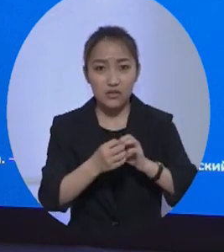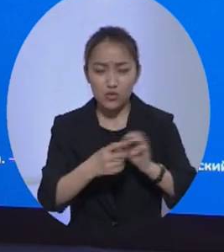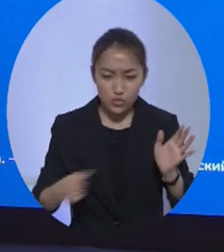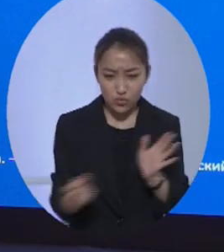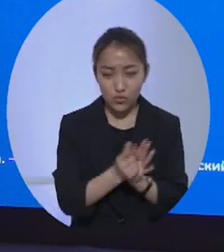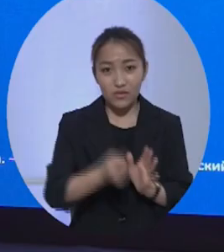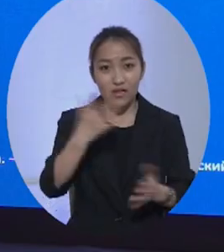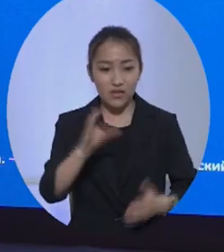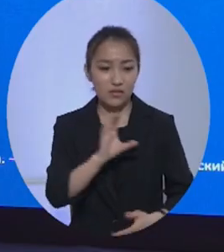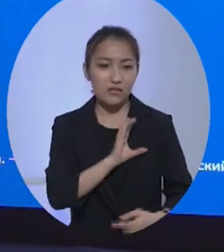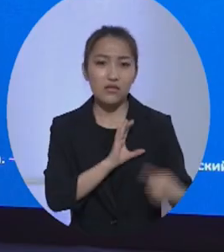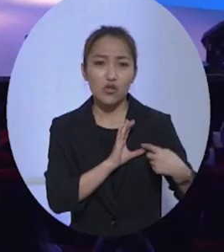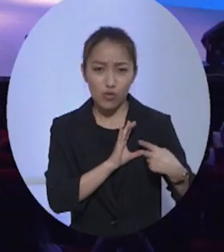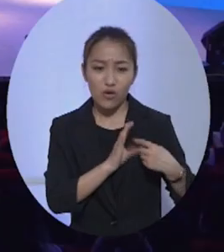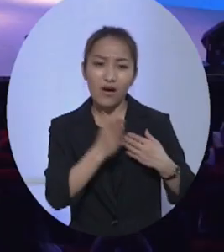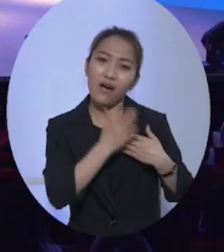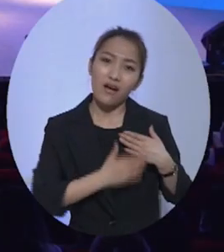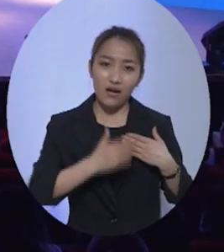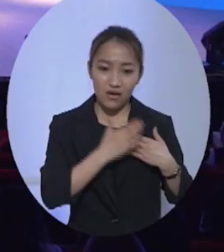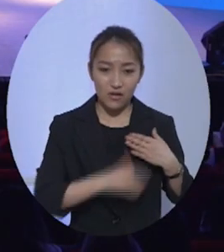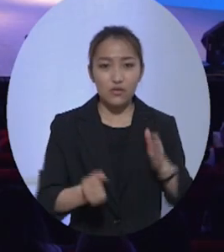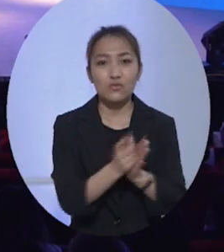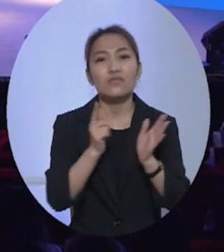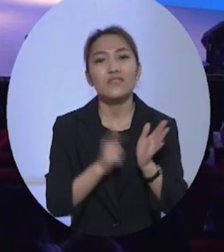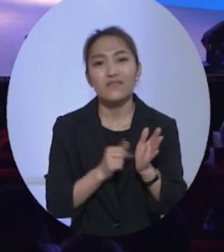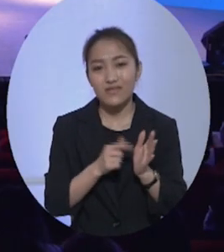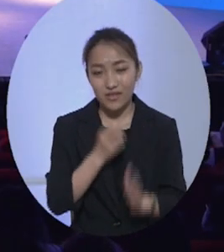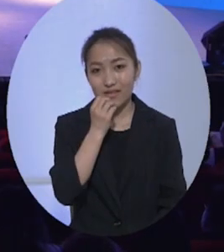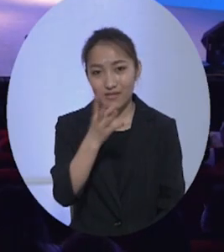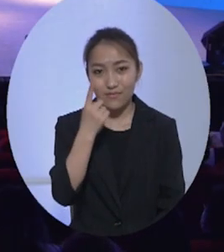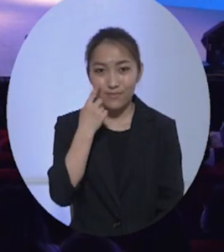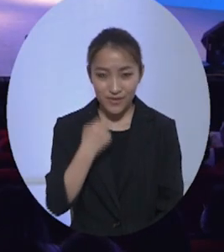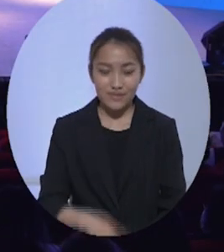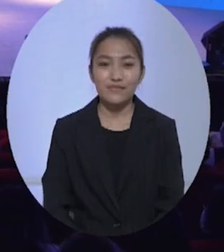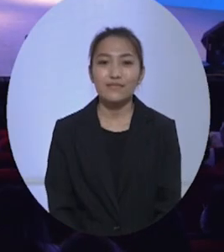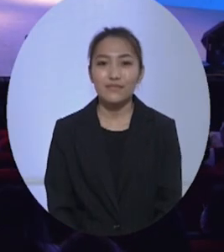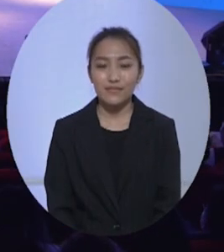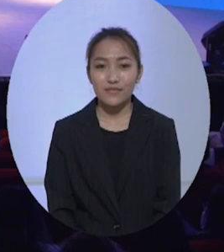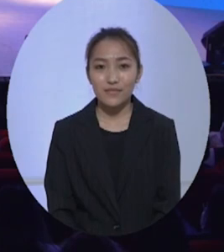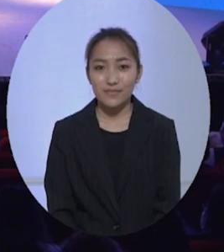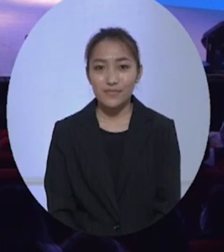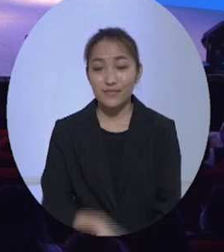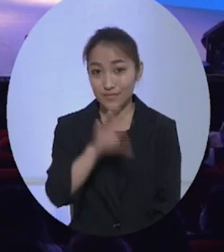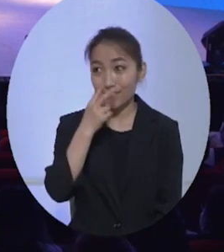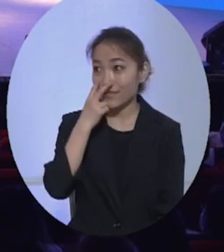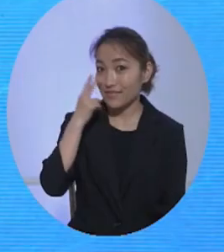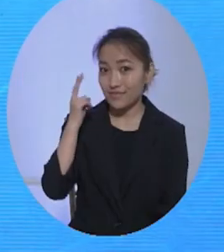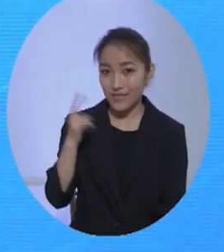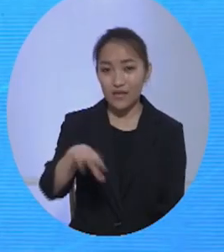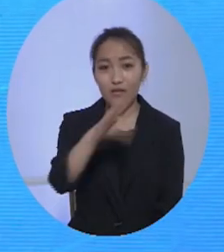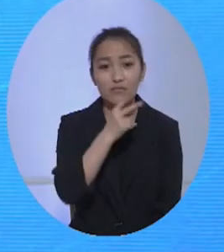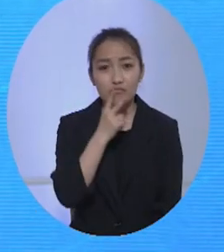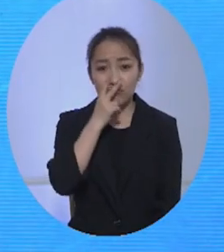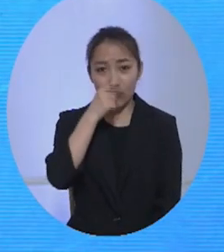Тэгэхээр сэтгэлээ хайрлж яваарай гэсэн ийм одоо юу? Юуг бол хэлмээр юм. За одоо хардаа. Бид үнэртэх юмтай уулзраас